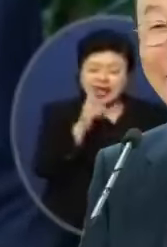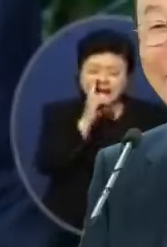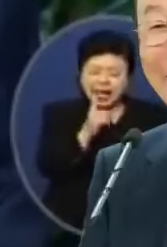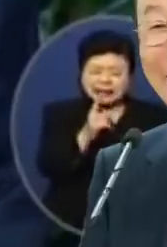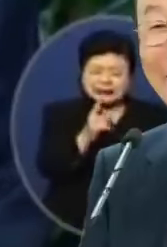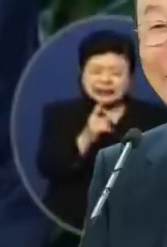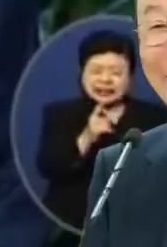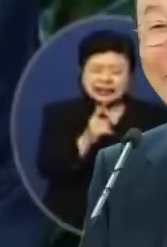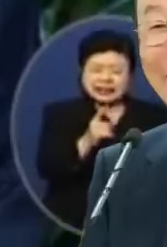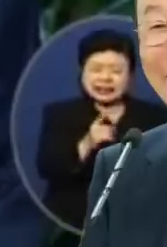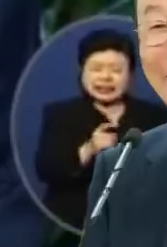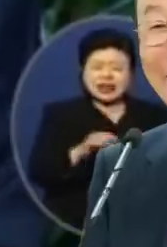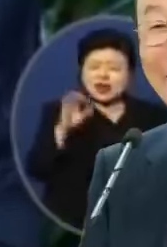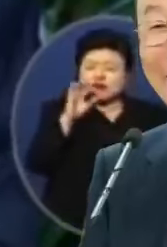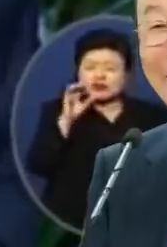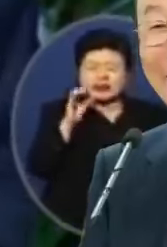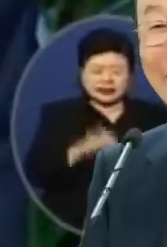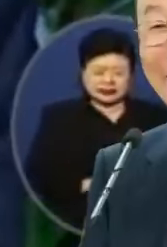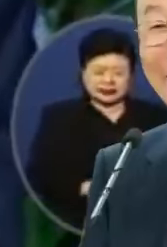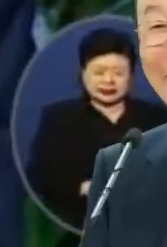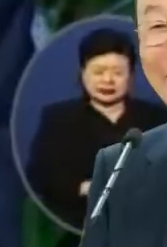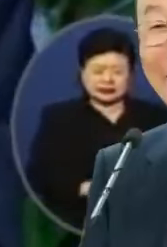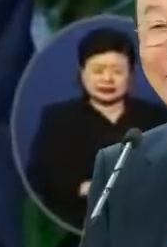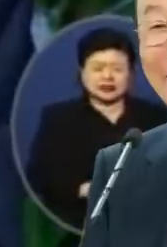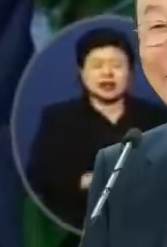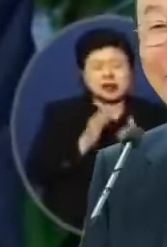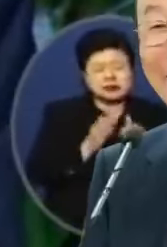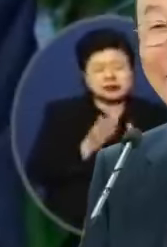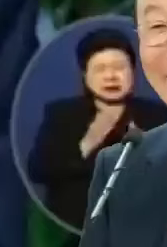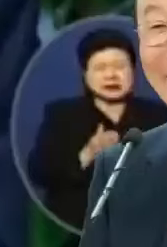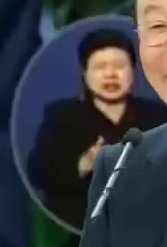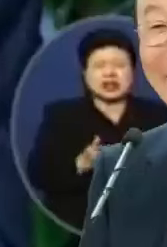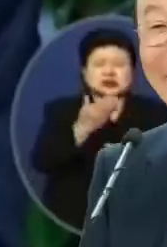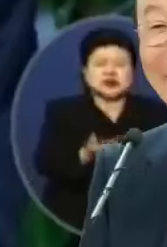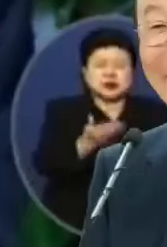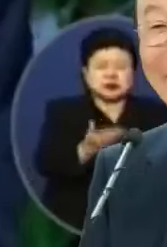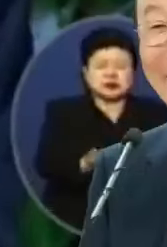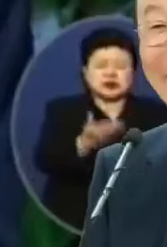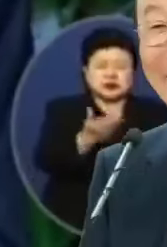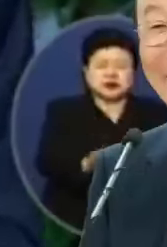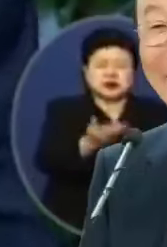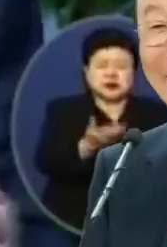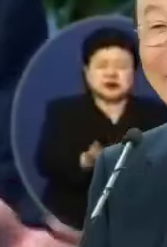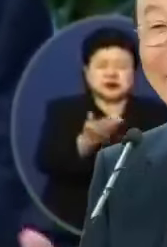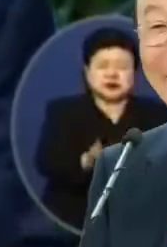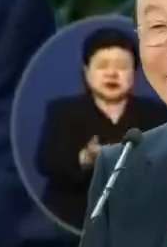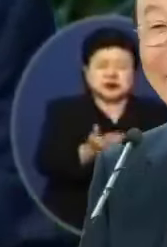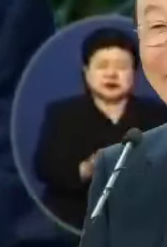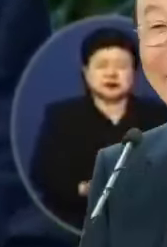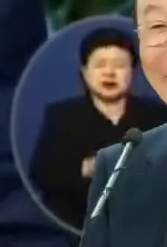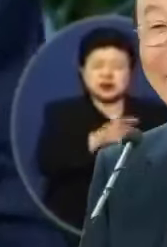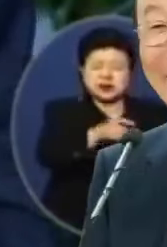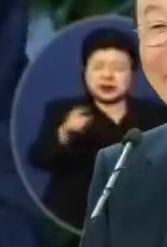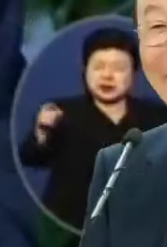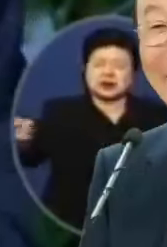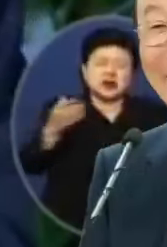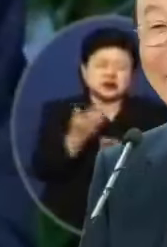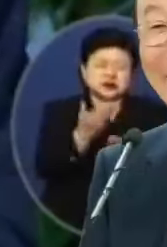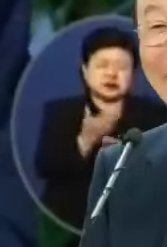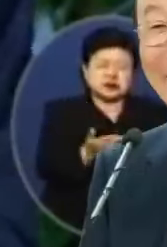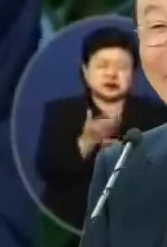너무 훈련이 돼 있어요. 구걸하는 것. 주시옵소서, 주시옵소서, 이것도 주시옵소서,